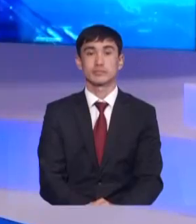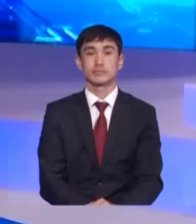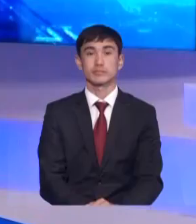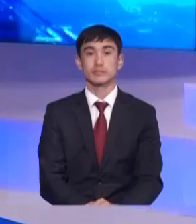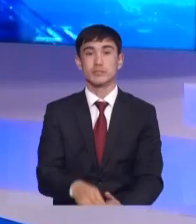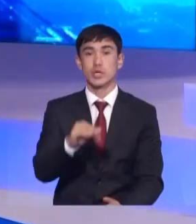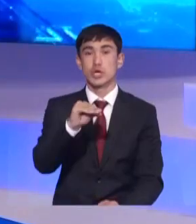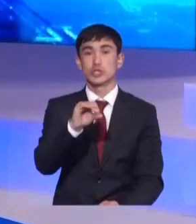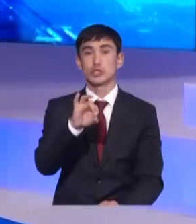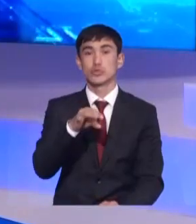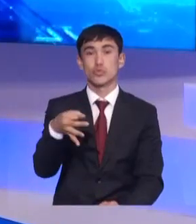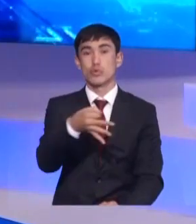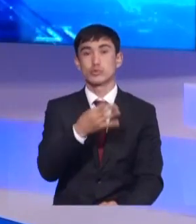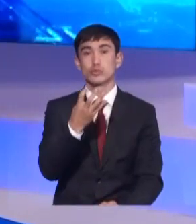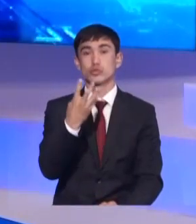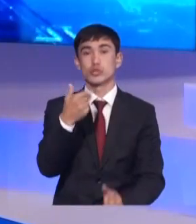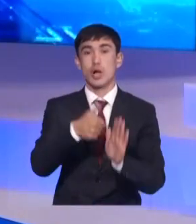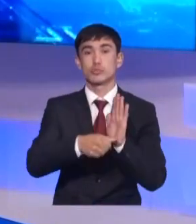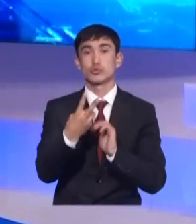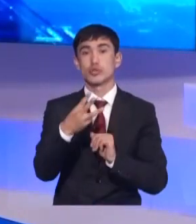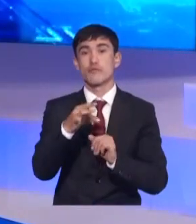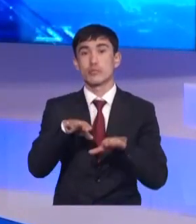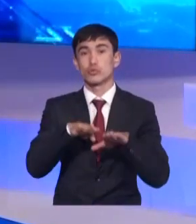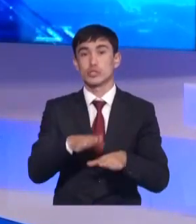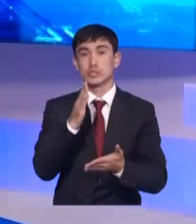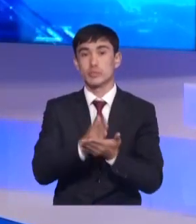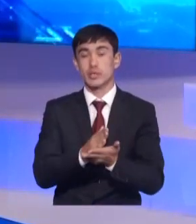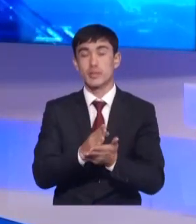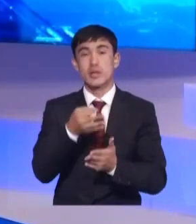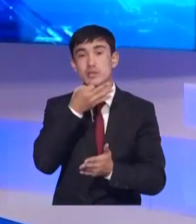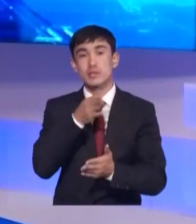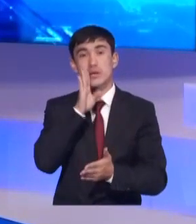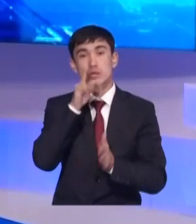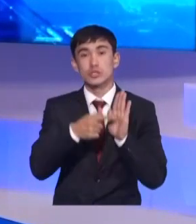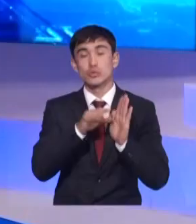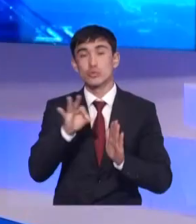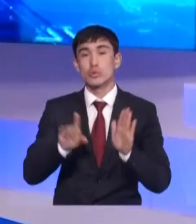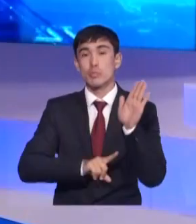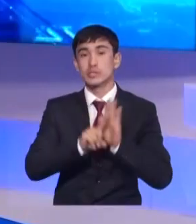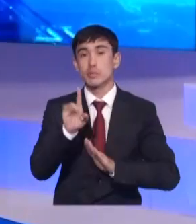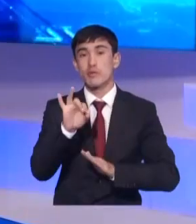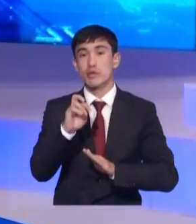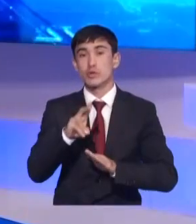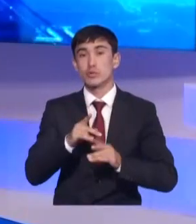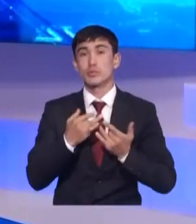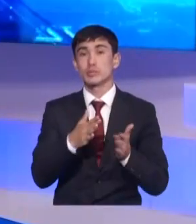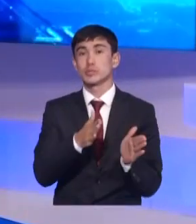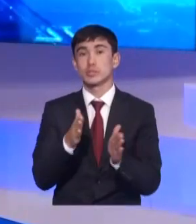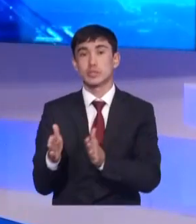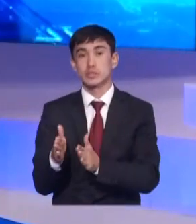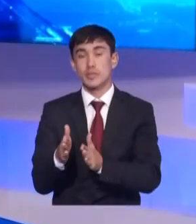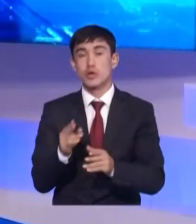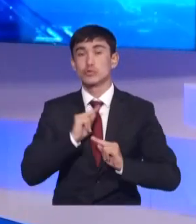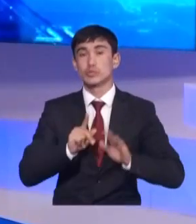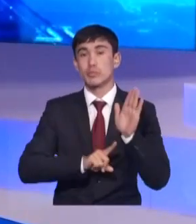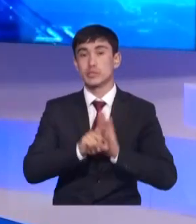Ал Жетсу облысында 463 референдум учаскесі бар. Таңғы сағат 7:00-ден бастап референдум талап шарттарына сәйкес